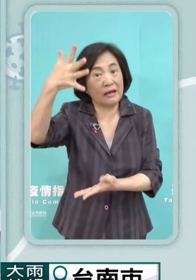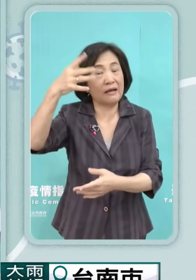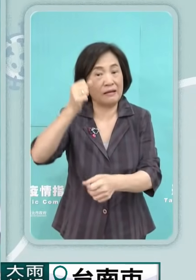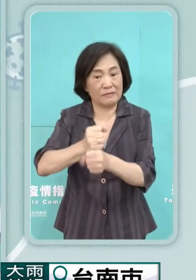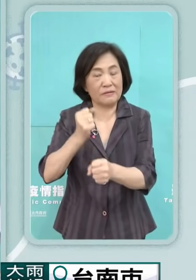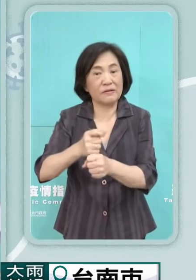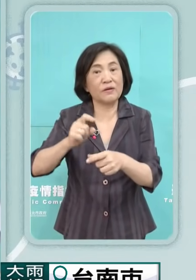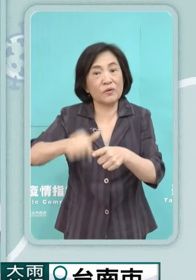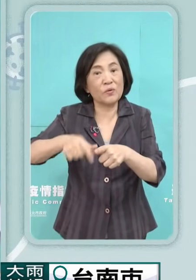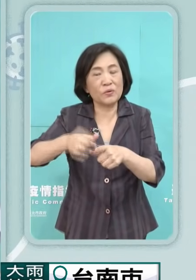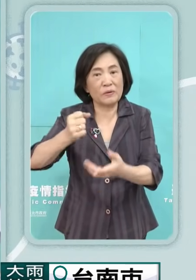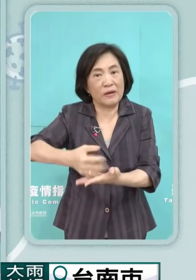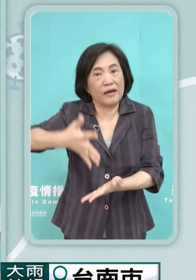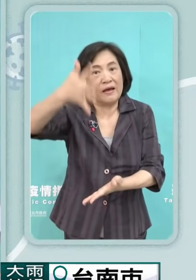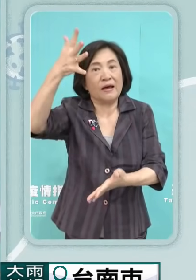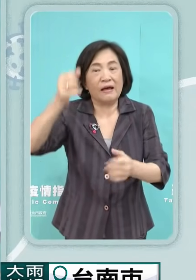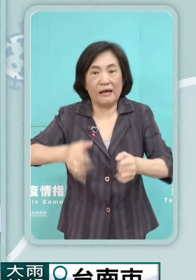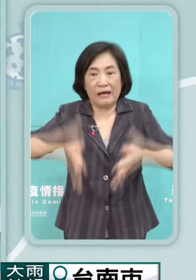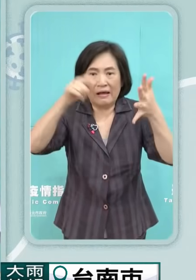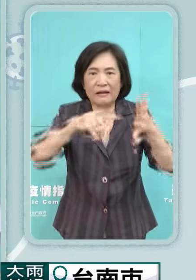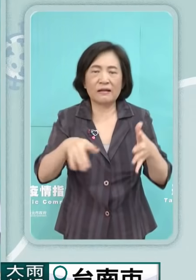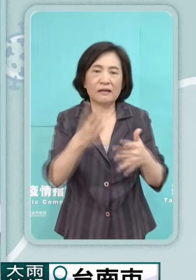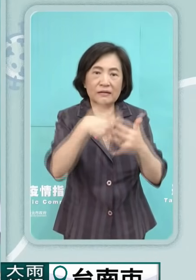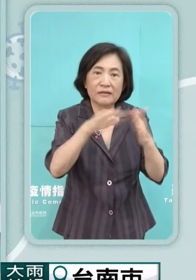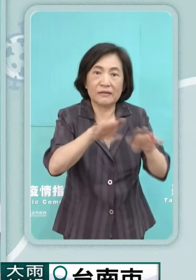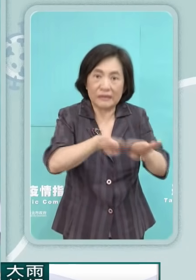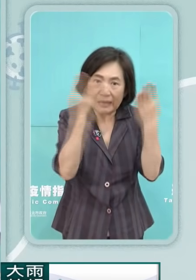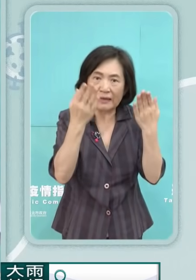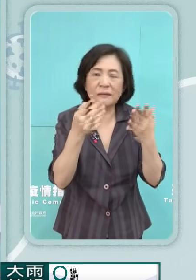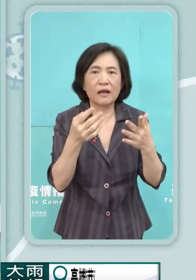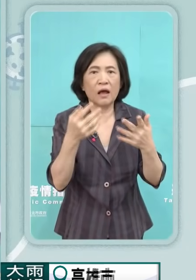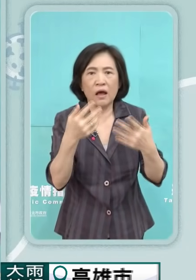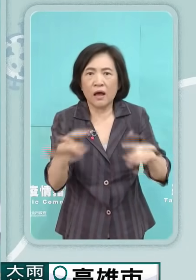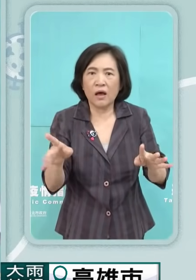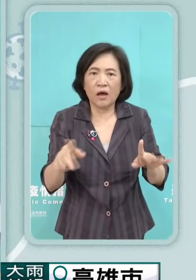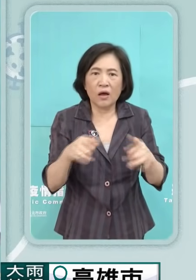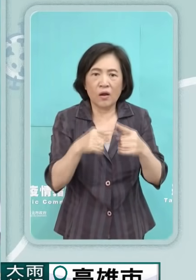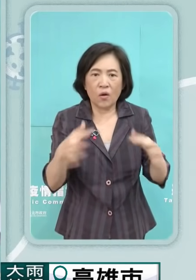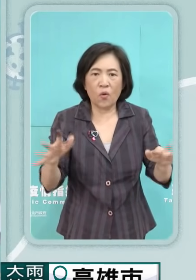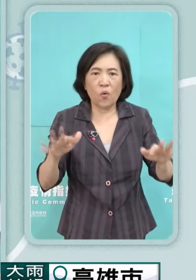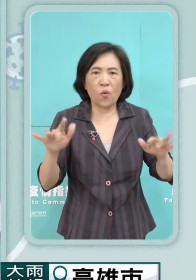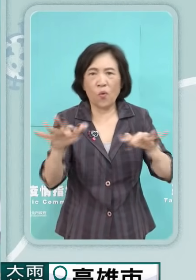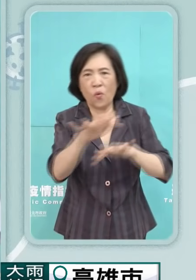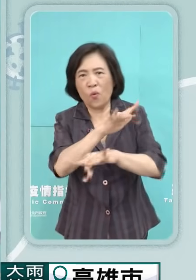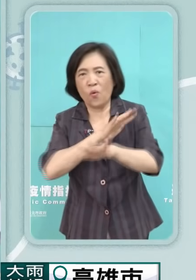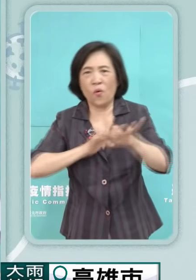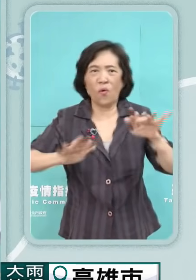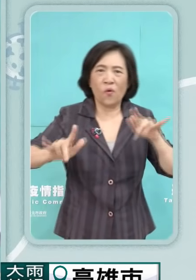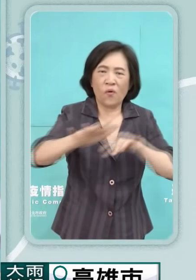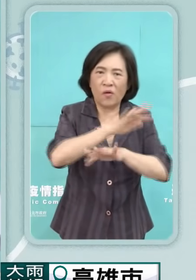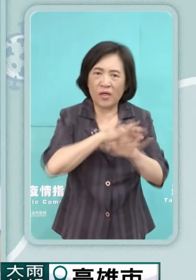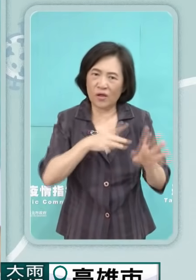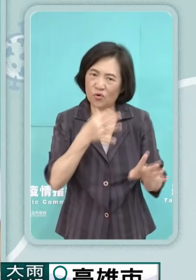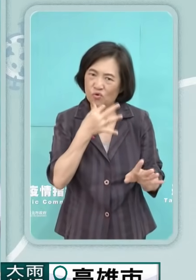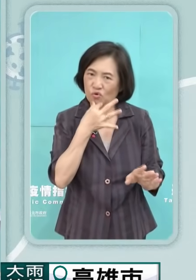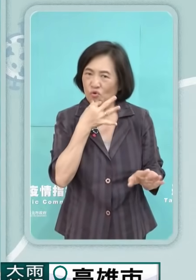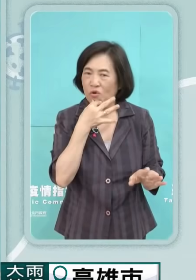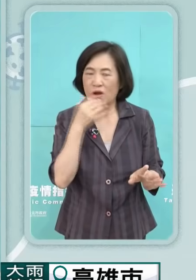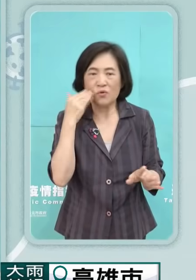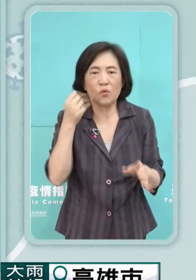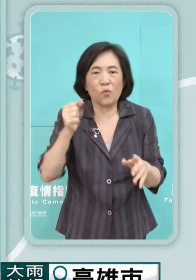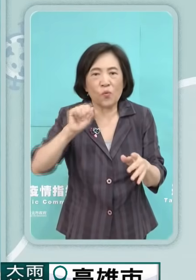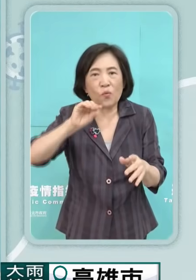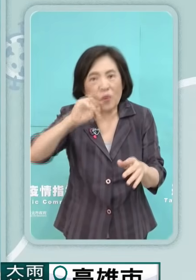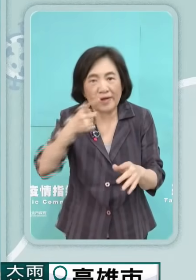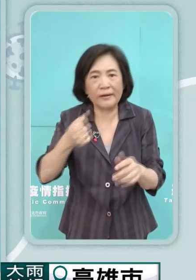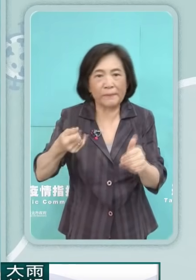楼的重新启用，难道开学重新启用这的确是越来越是一个问题的，如果一